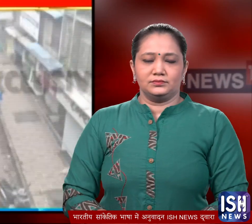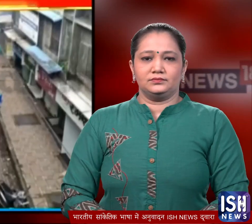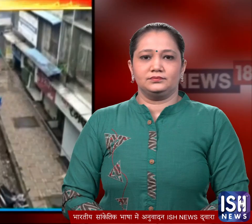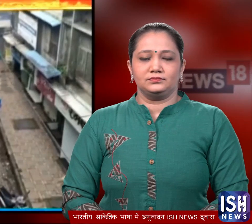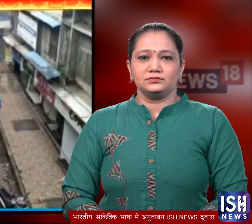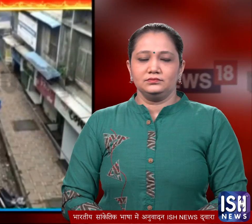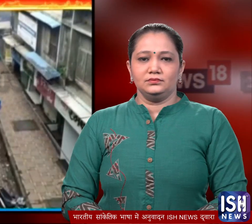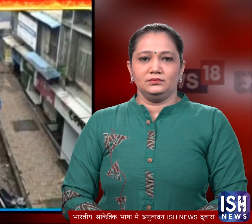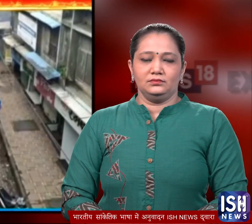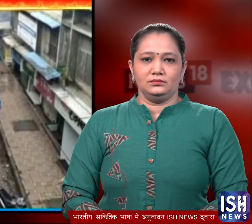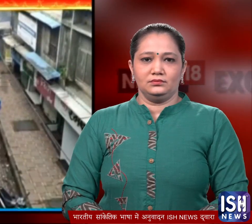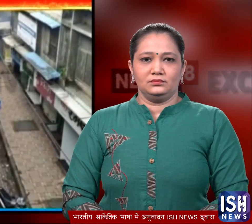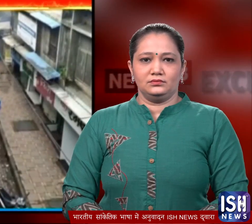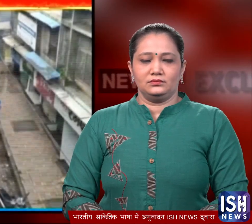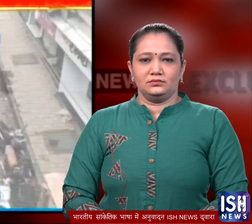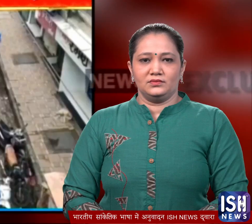पहुंची।